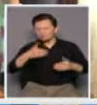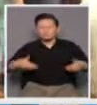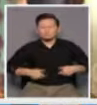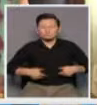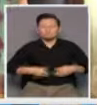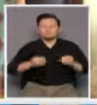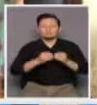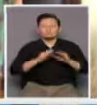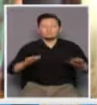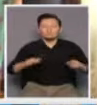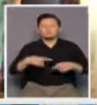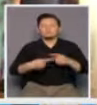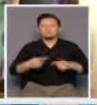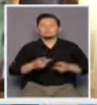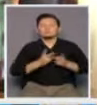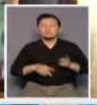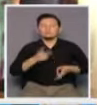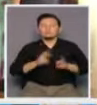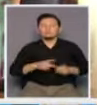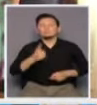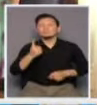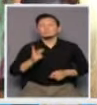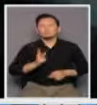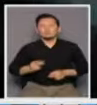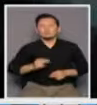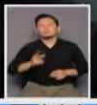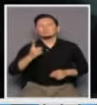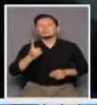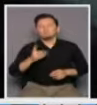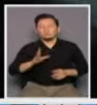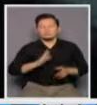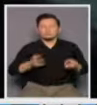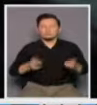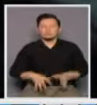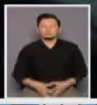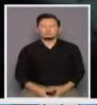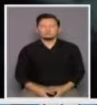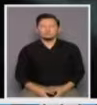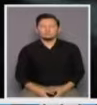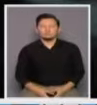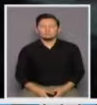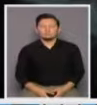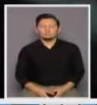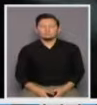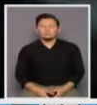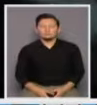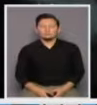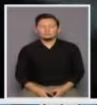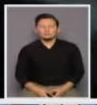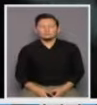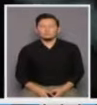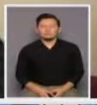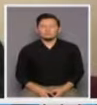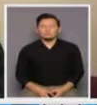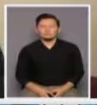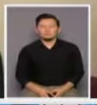10 бала бірінен соң бірі шетінеп, тұңғышы Балзиба Закарияқызы ғана аман қалыпты. Осындай жүз жасаған адамдардың өзі